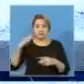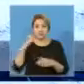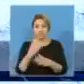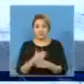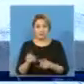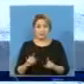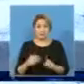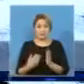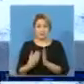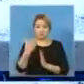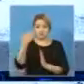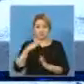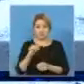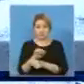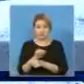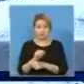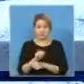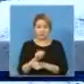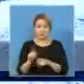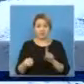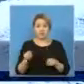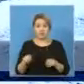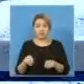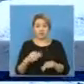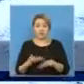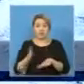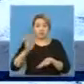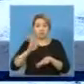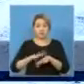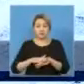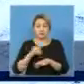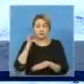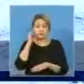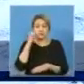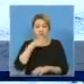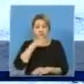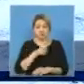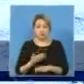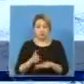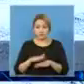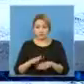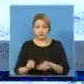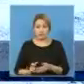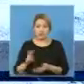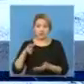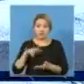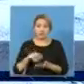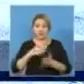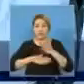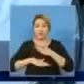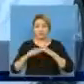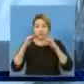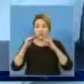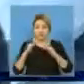что они высокая машина, некоторым опекаемым тяжело поднимать. Ну, бабушке, дедушке тяжело подниматься. И мы рады, что такую